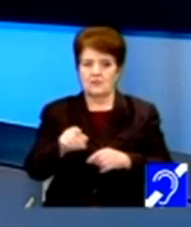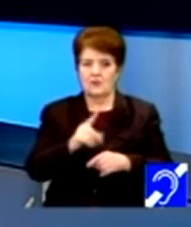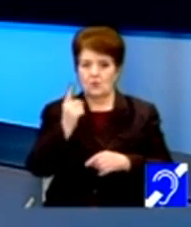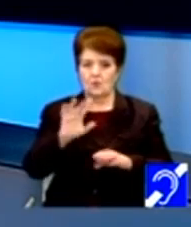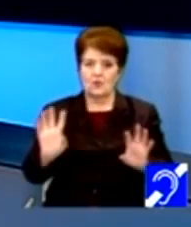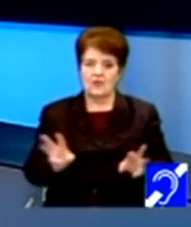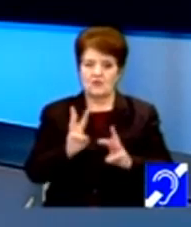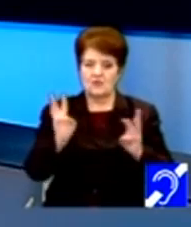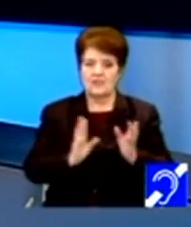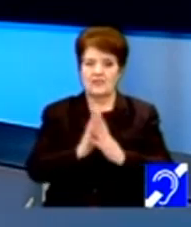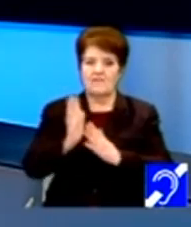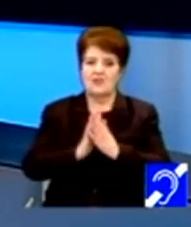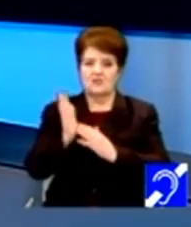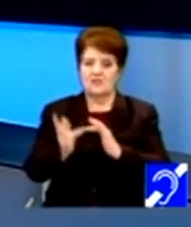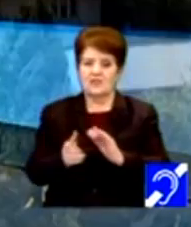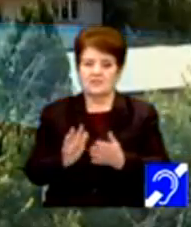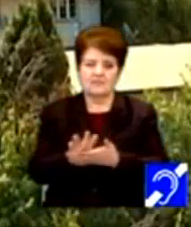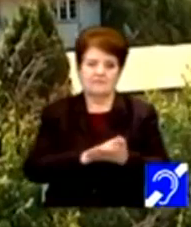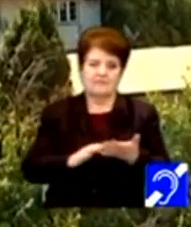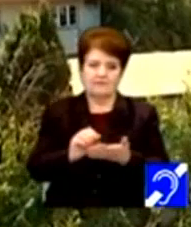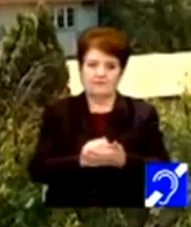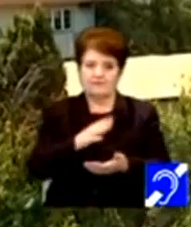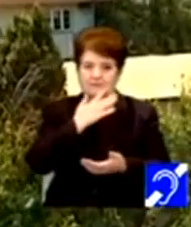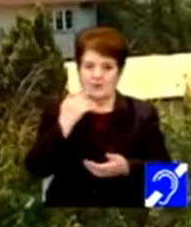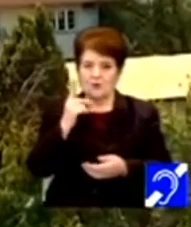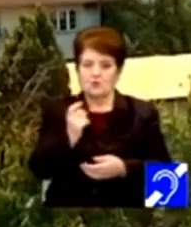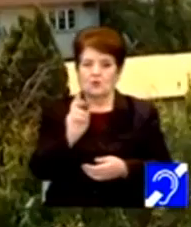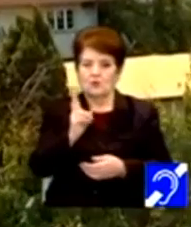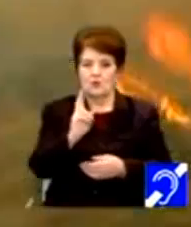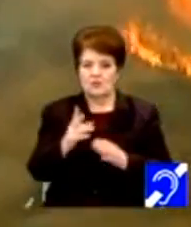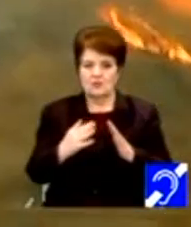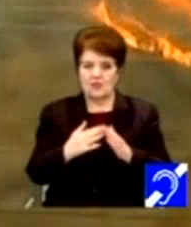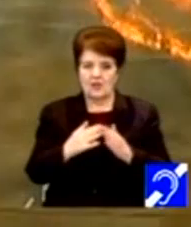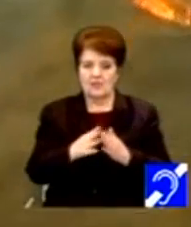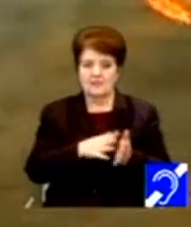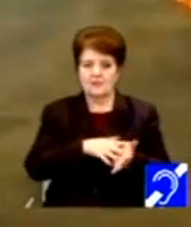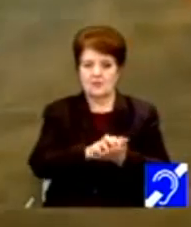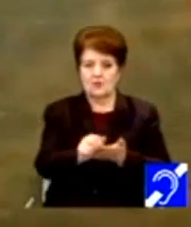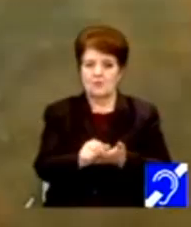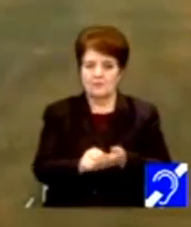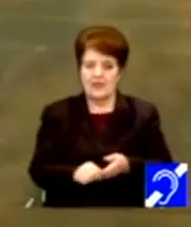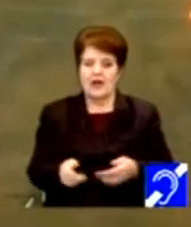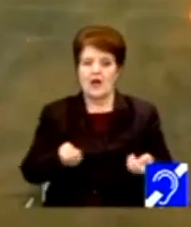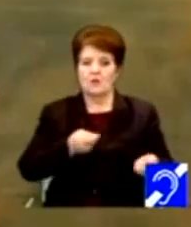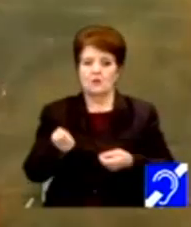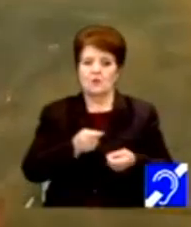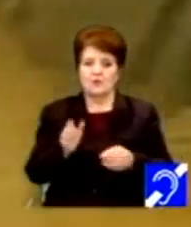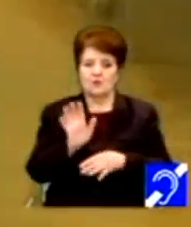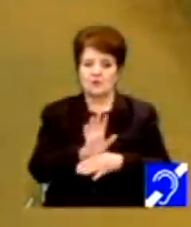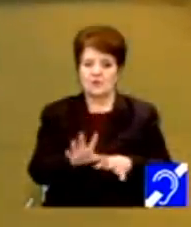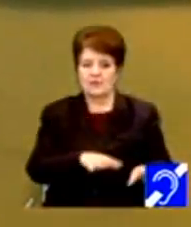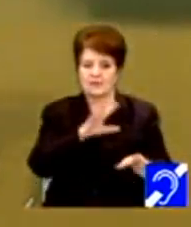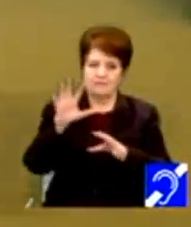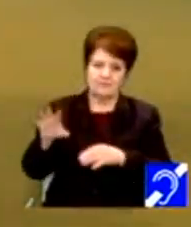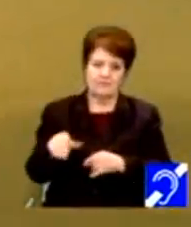unui incendiu de vegetație care face ravagii. Cel puțin 120 de case au fost făcute scrum, iar autoritățile au ordonat evacuări în